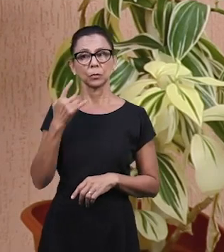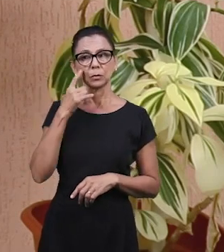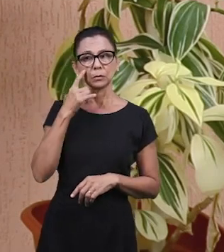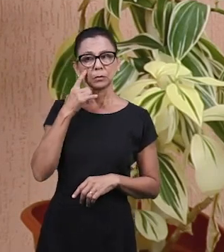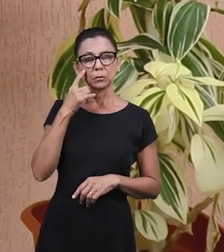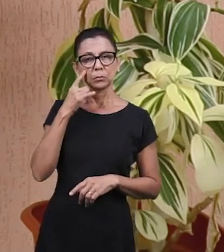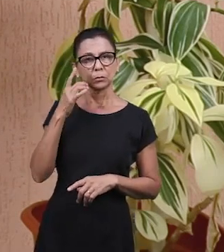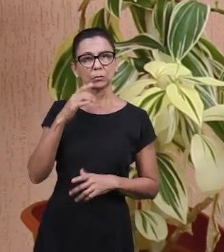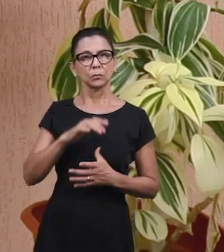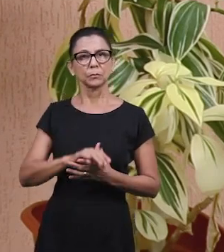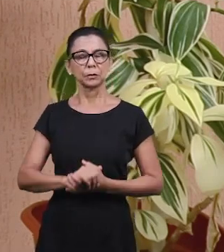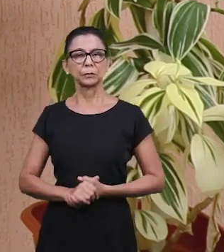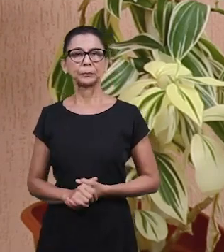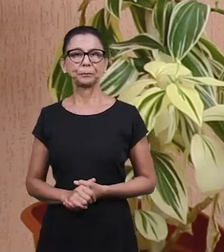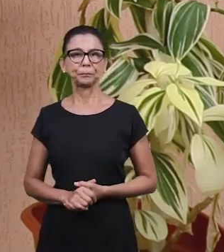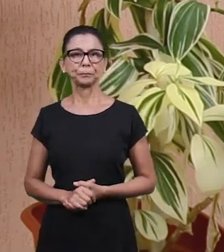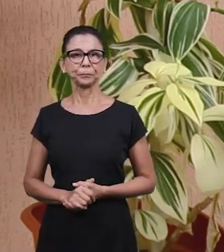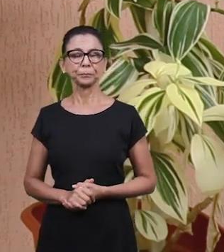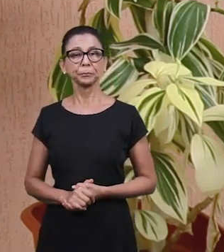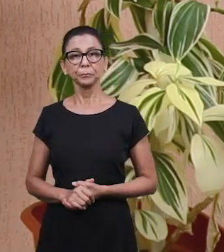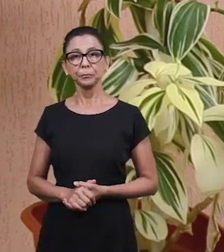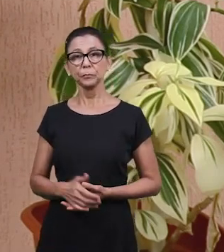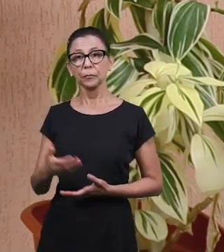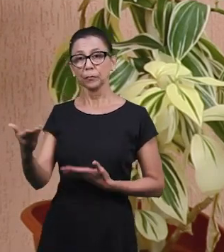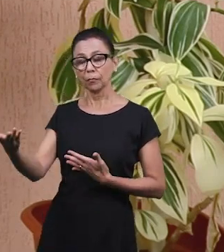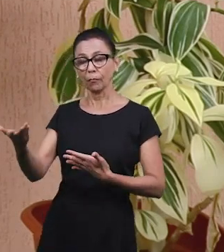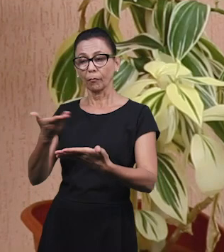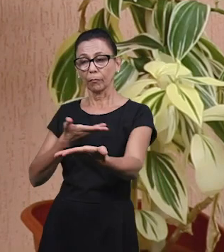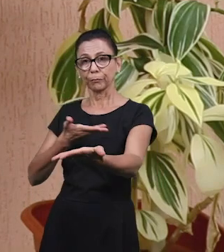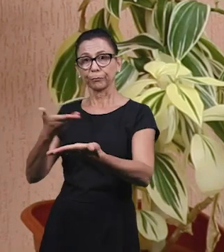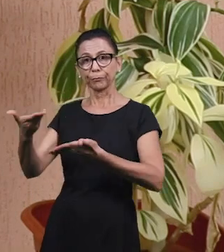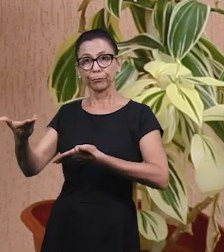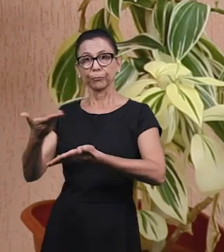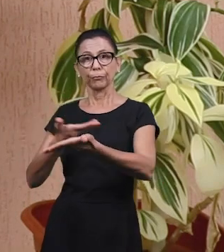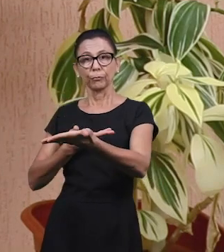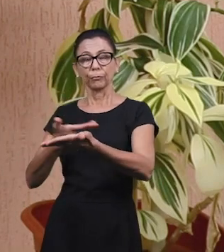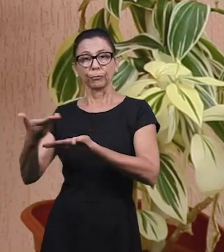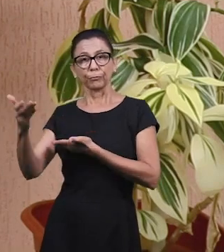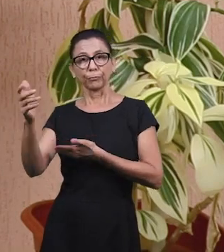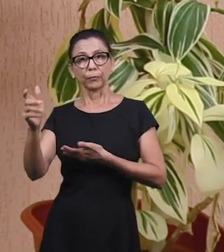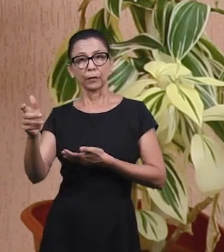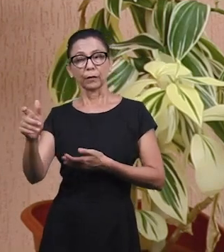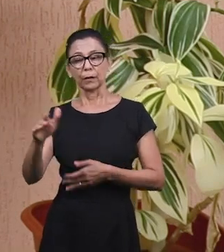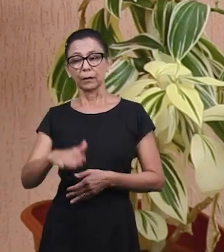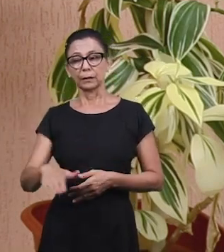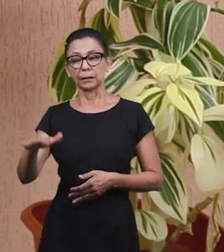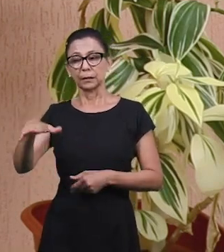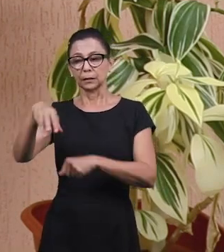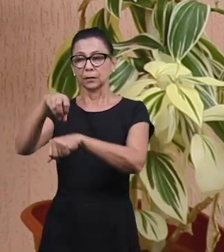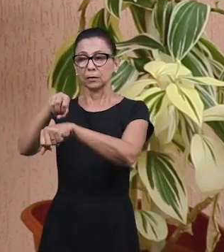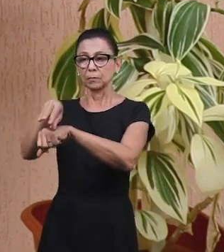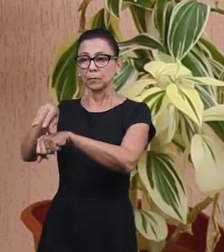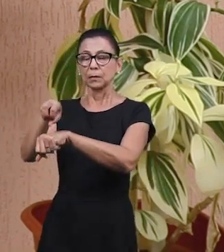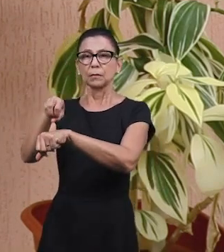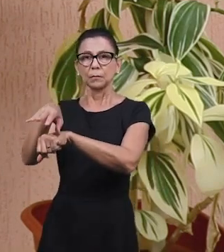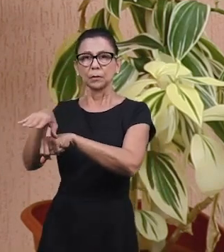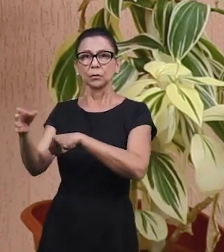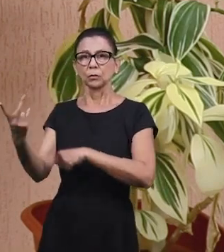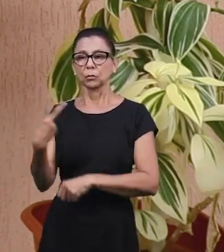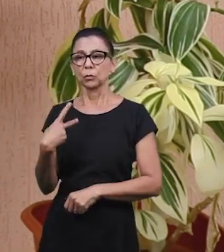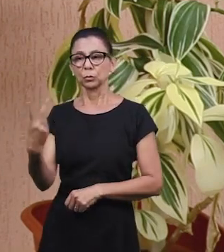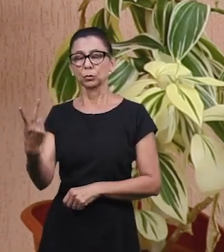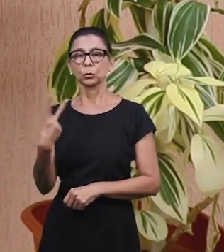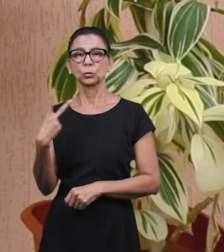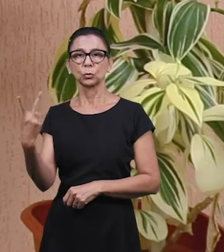forte. Il faut trouver un moyen terme. Je dois aussi avoir une attention partagée de l'enfant. Je partage